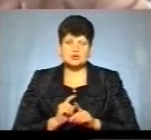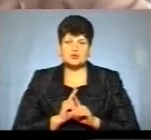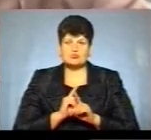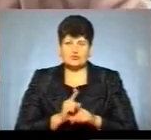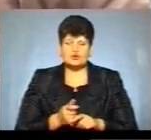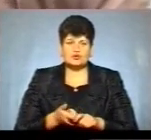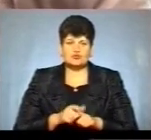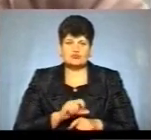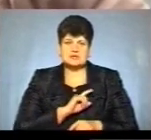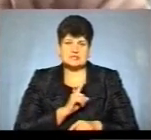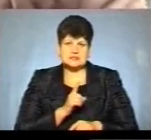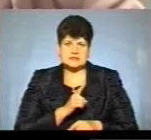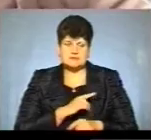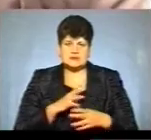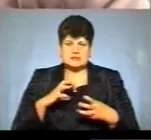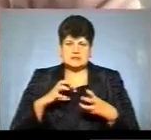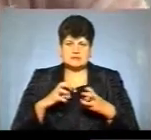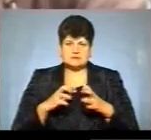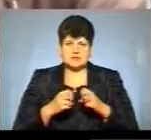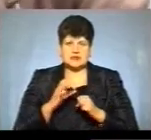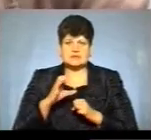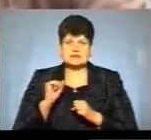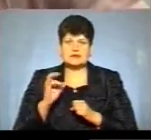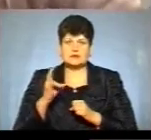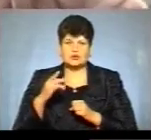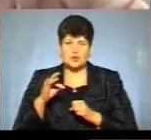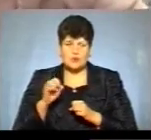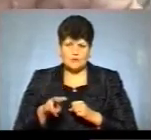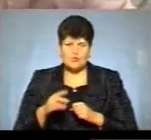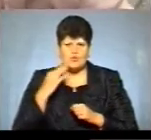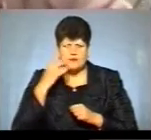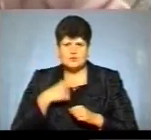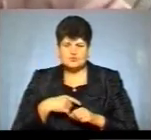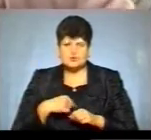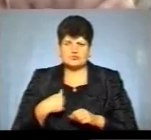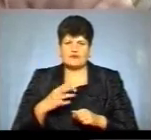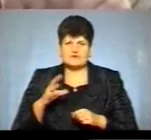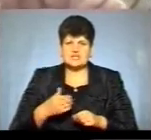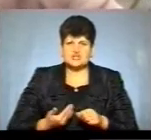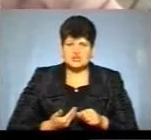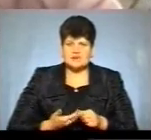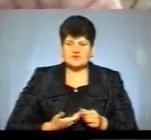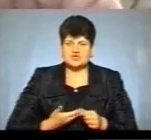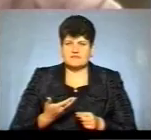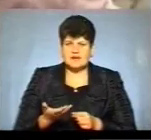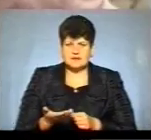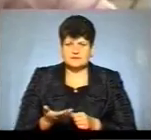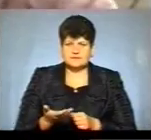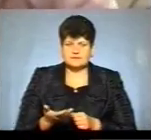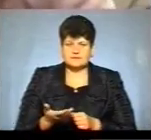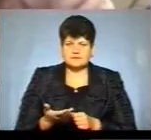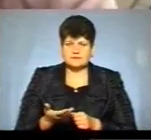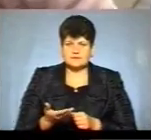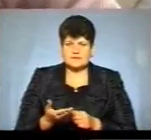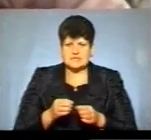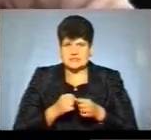дуже сильним спастичним синдромом. Уявіть собі, що все життя ви живете зі